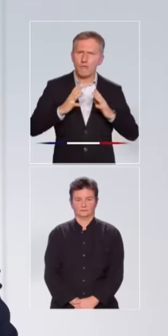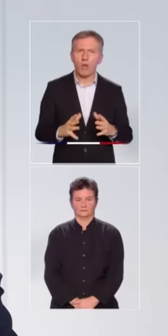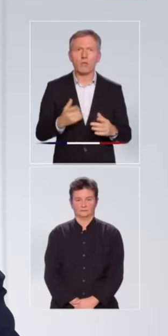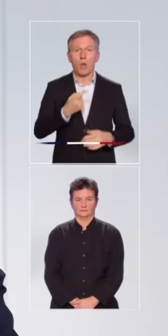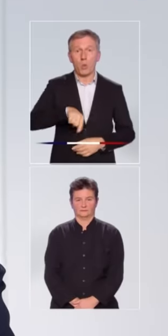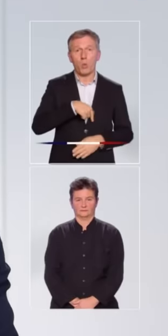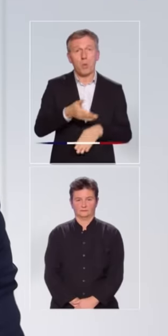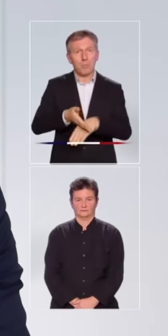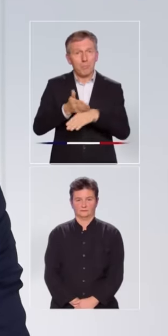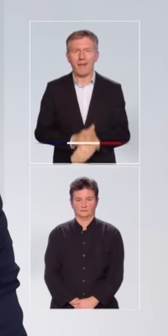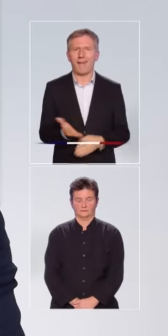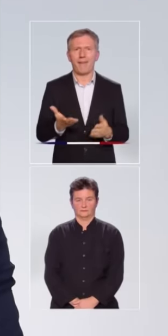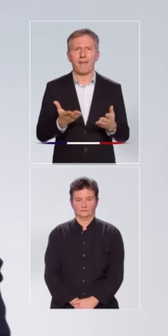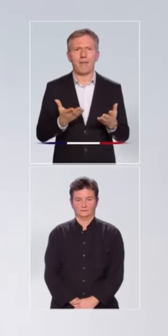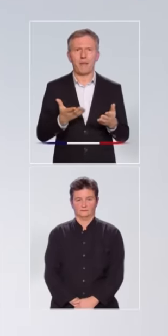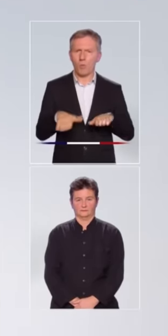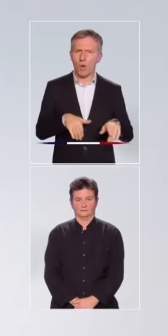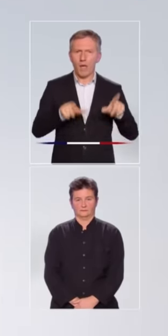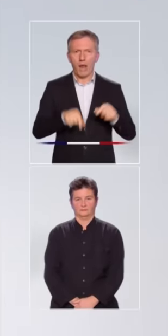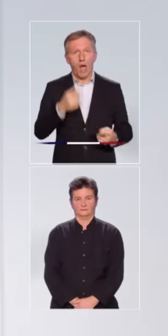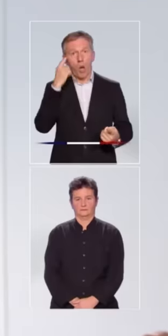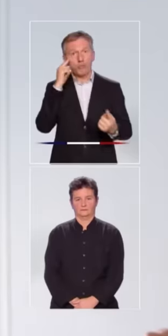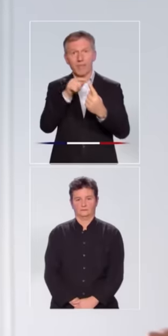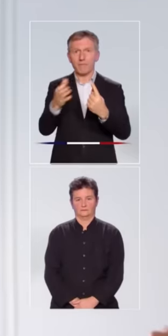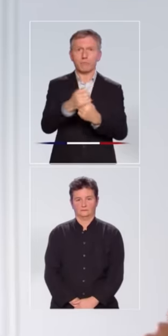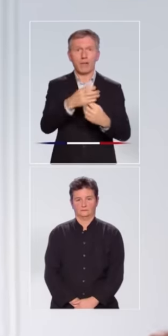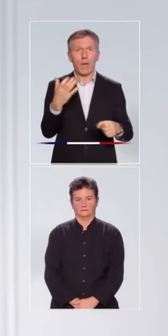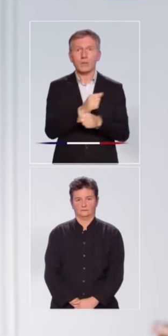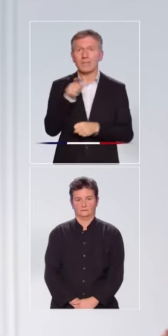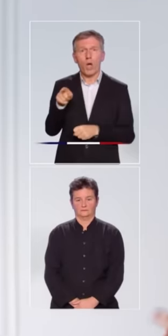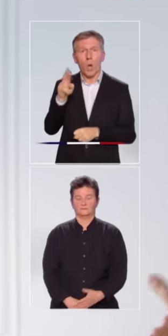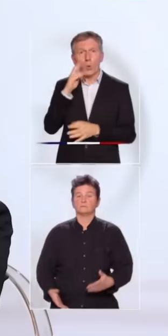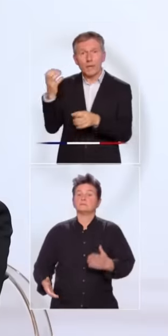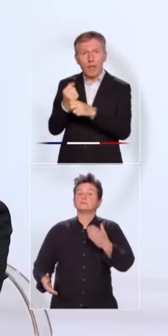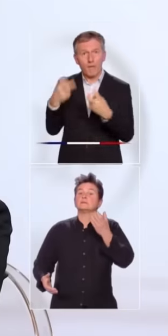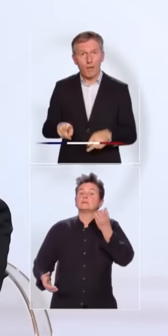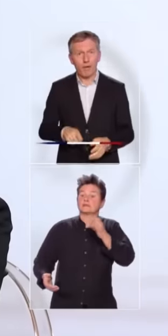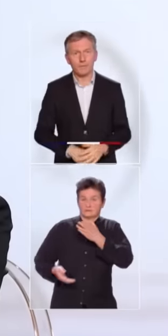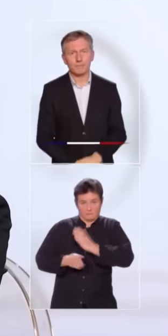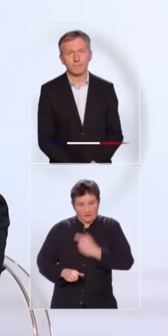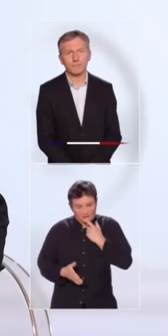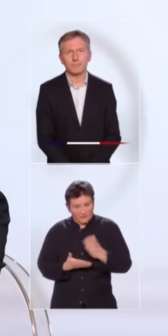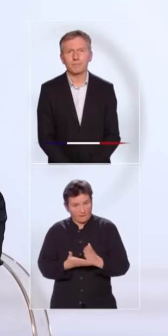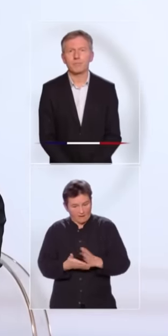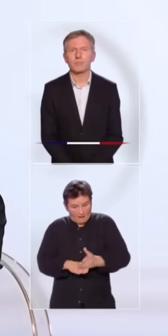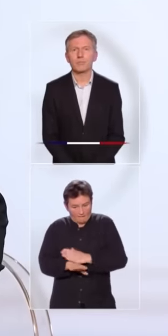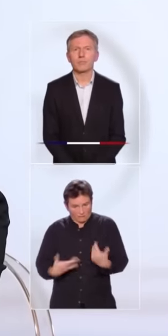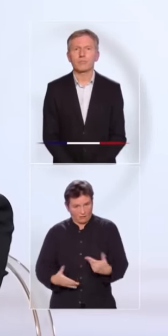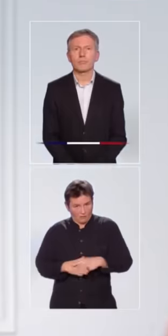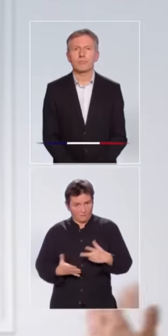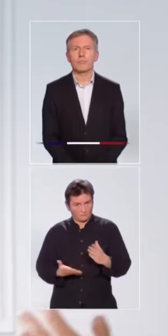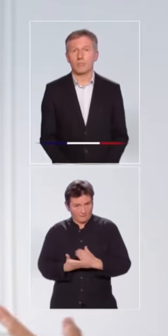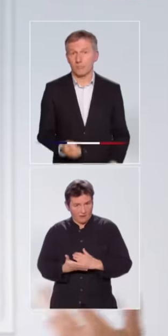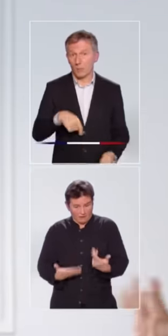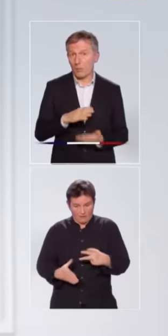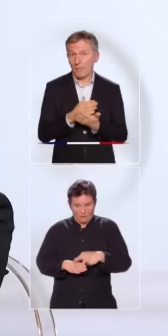sommes prêts à mettre les moyens pour atteindre notre objectif, qui est que la Russie ne gagne pas. Si on est prêt, c'est qu'on se prépare. Ça veut dire qu'en et ce moment, depuis le début, on se prépare. Ça veut